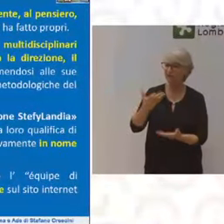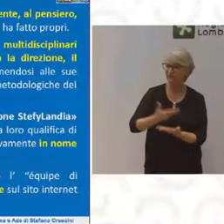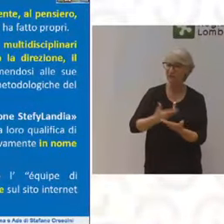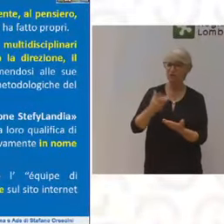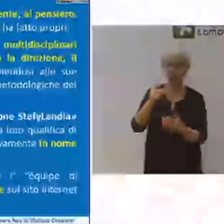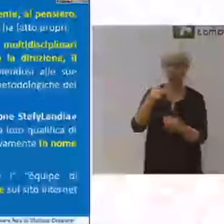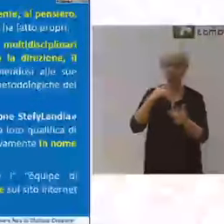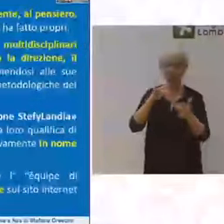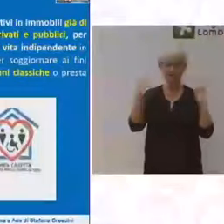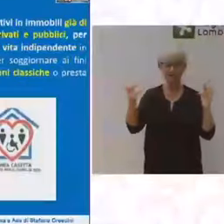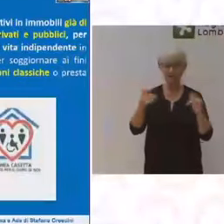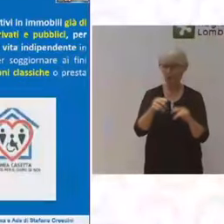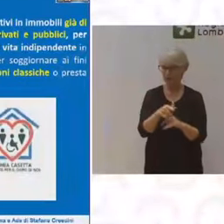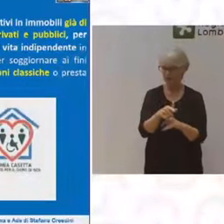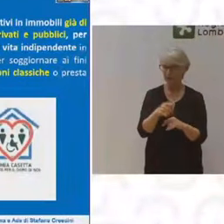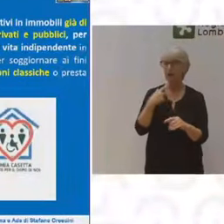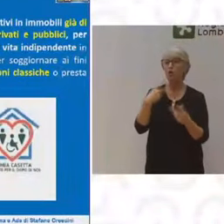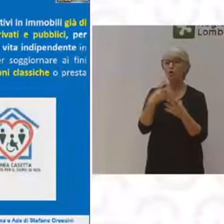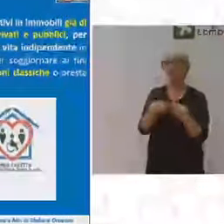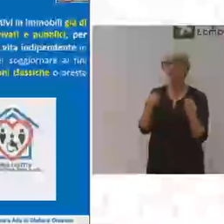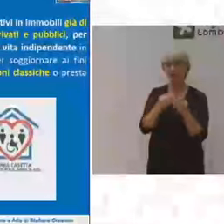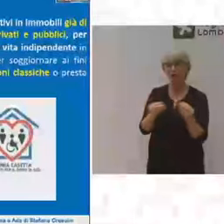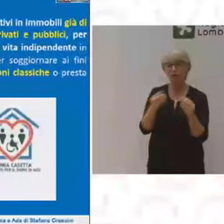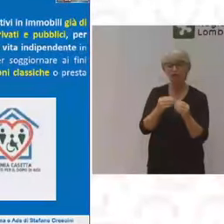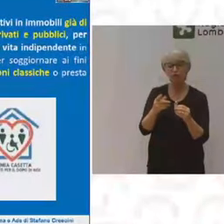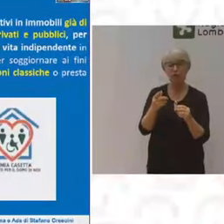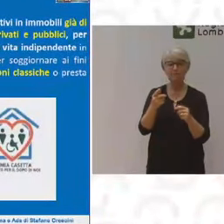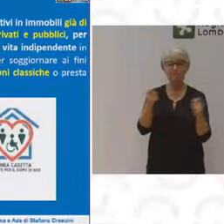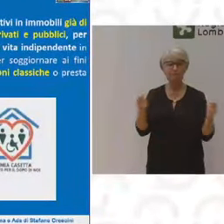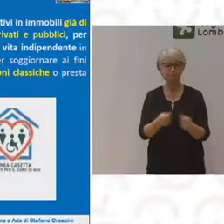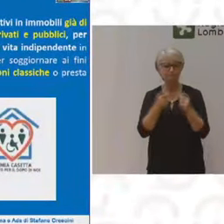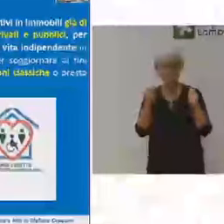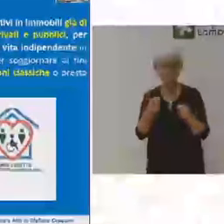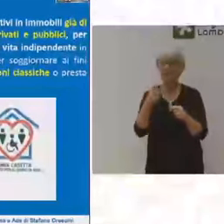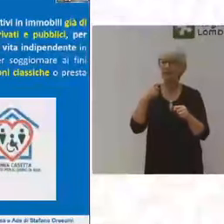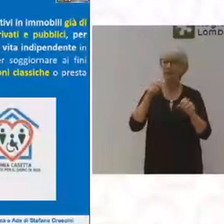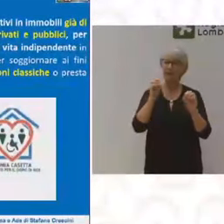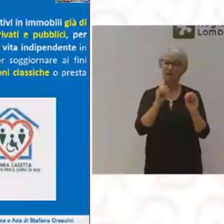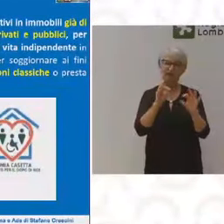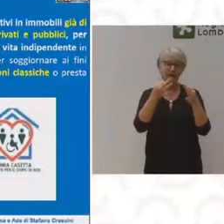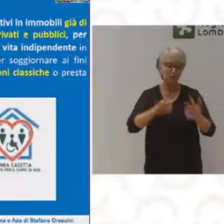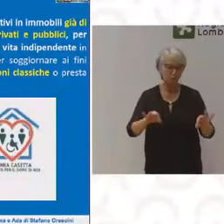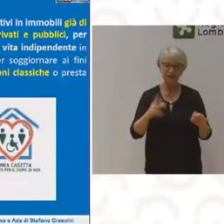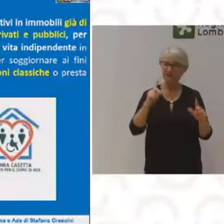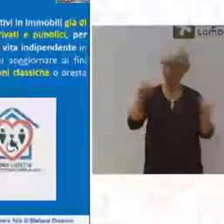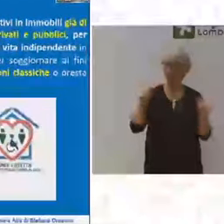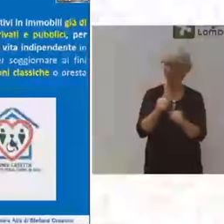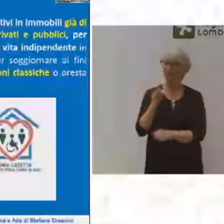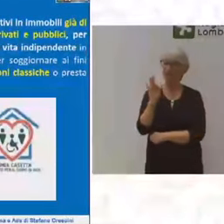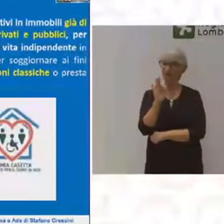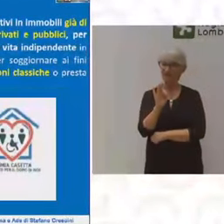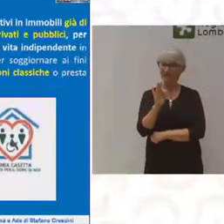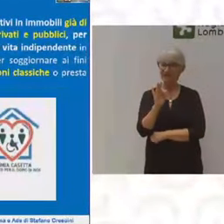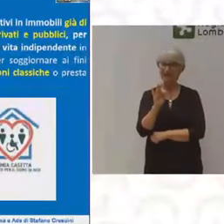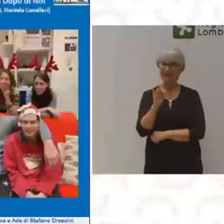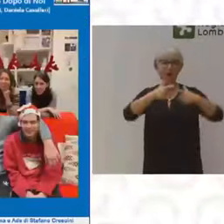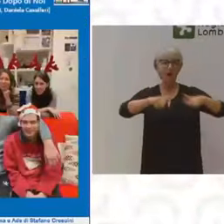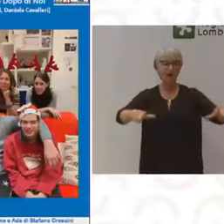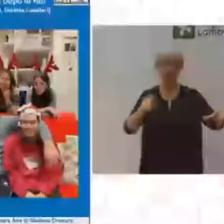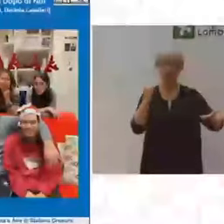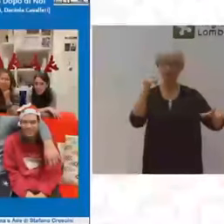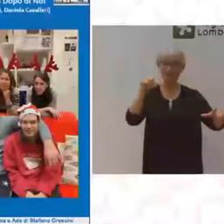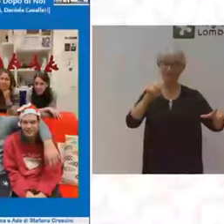sito internet. Realizziamo progetti abitativi anche in co-housing. Tra questi quello di Federico sul lago di Iseo e